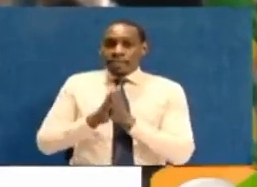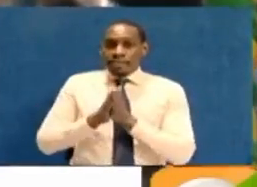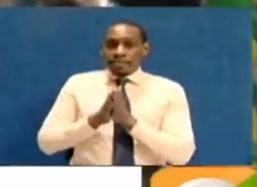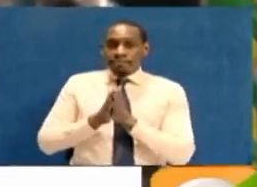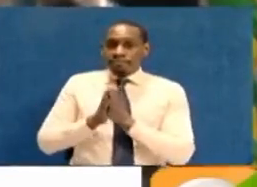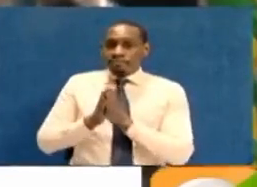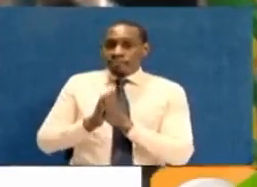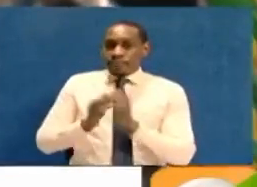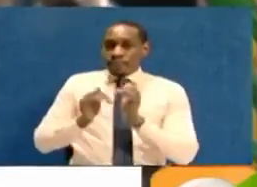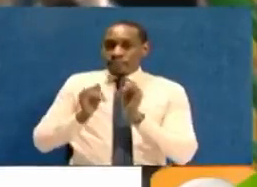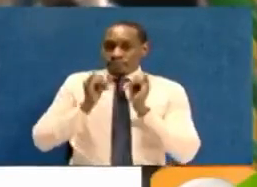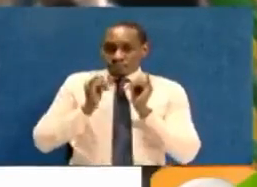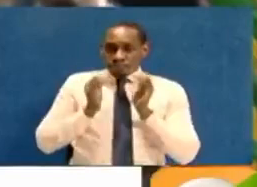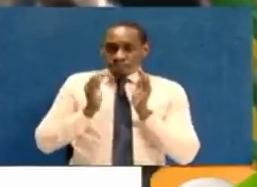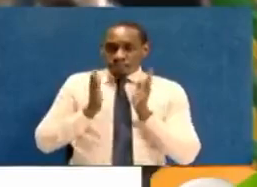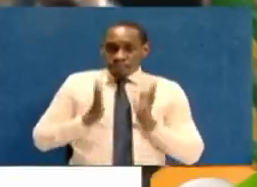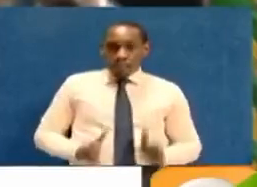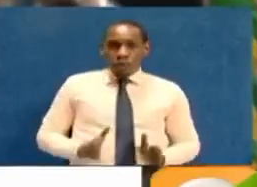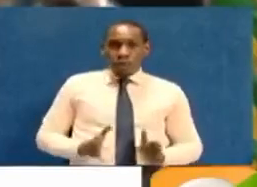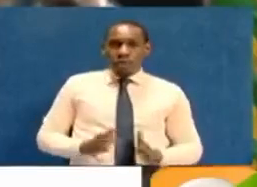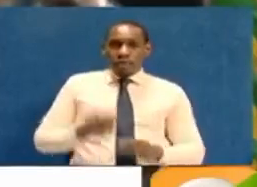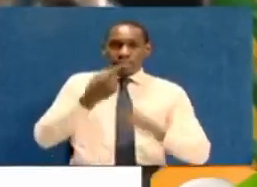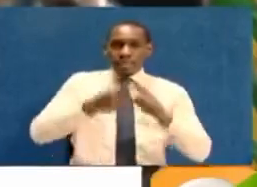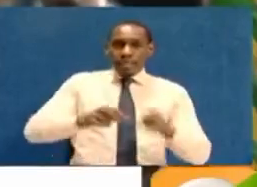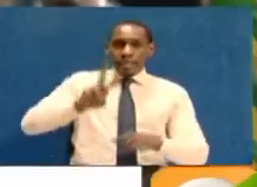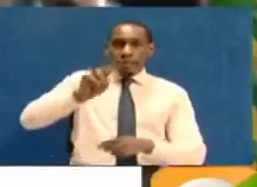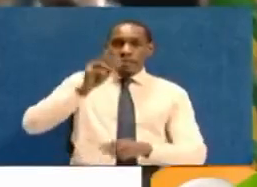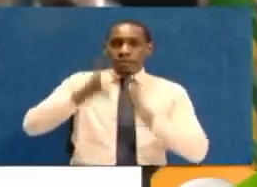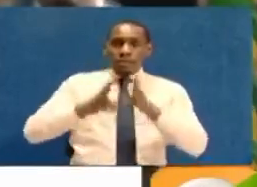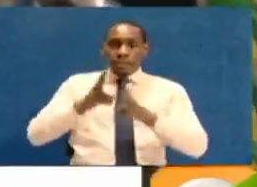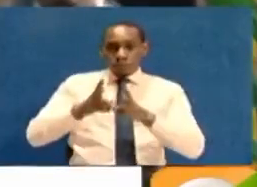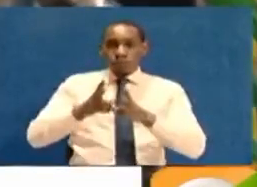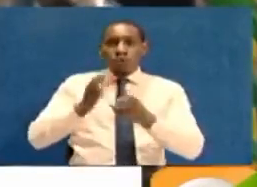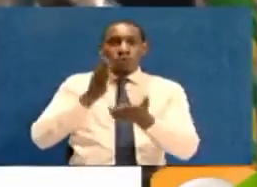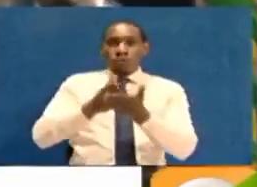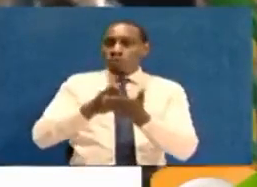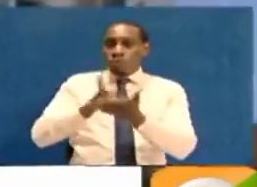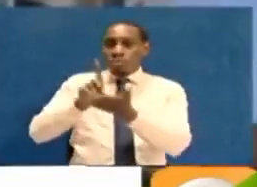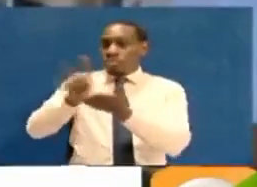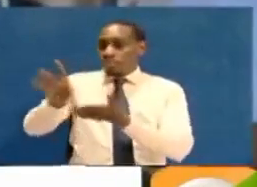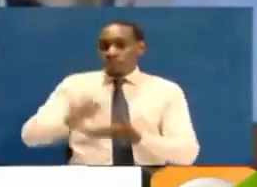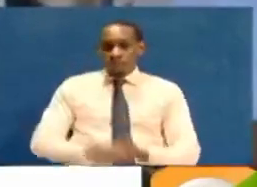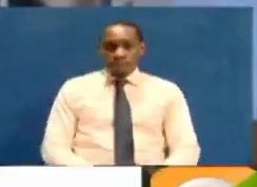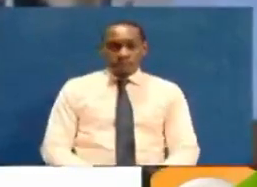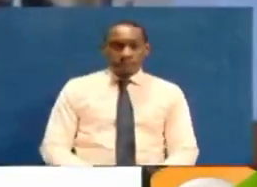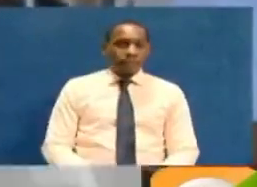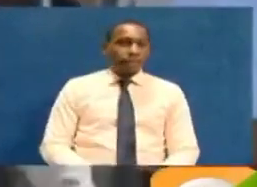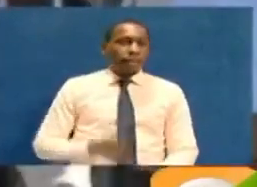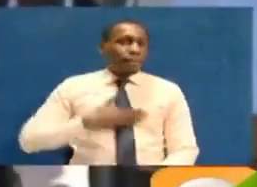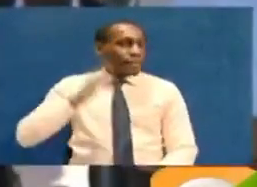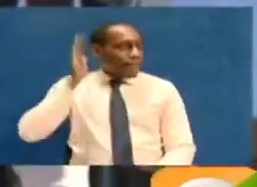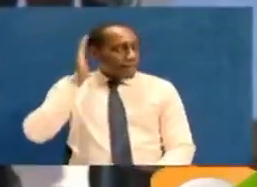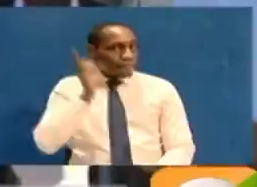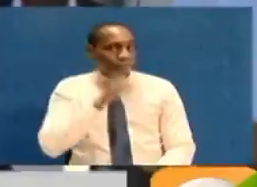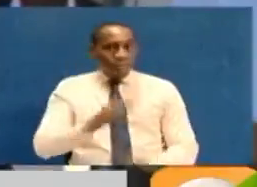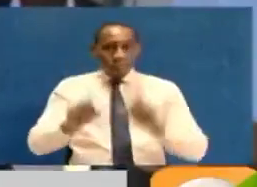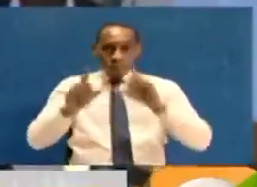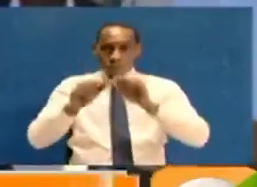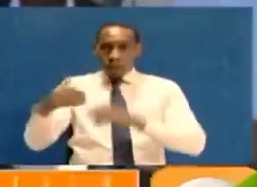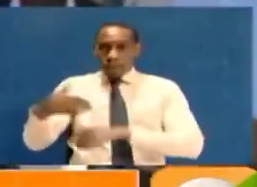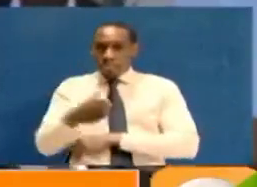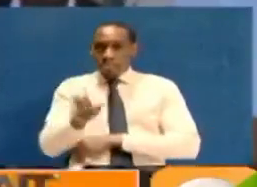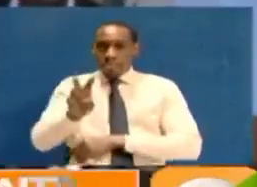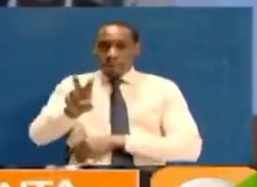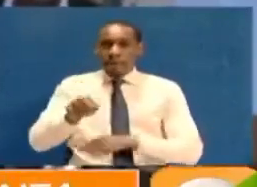utumbo wake, 2022 msimnyoe na wembe, mumnyoe na chupa. Nilisikia ikiitwa nyoka,